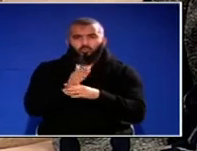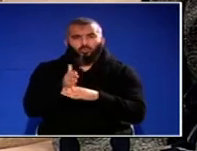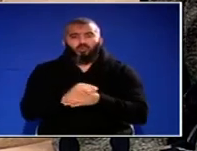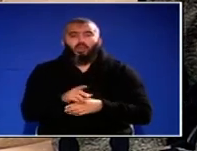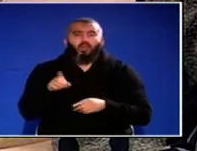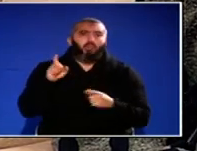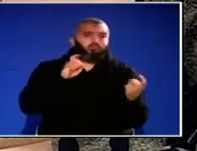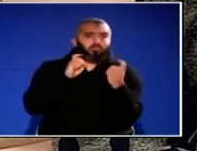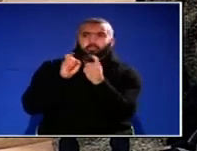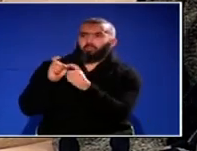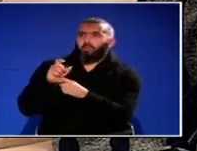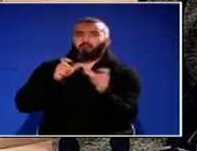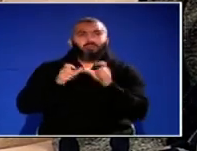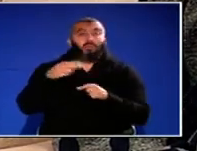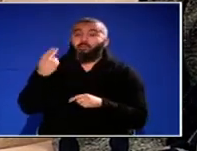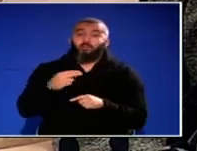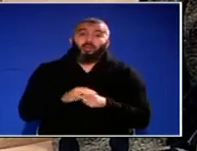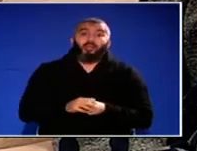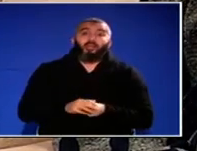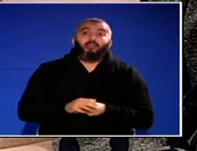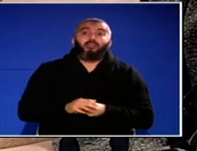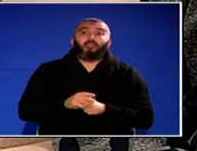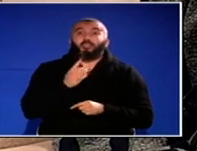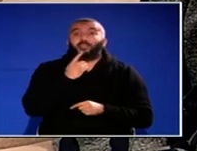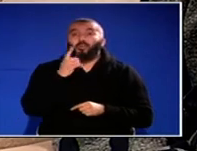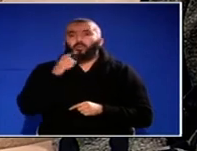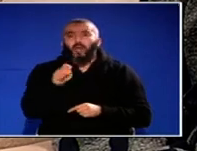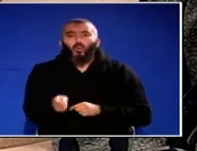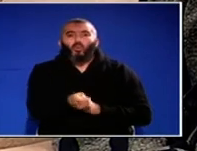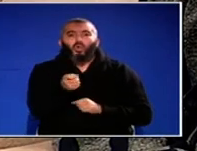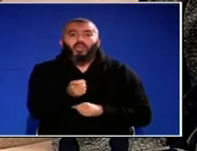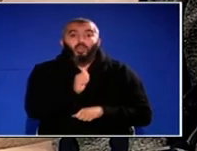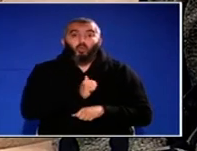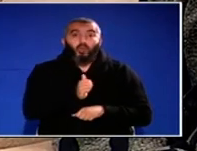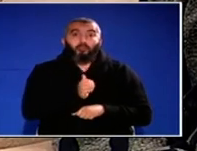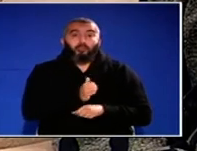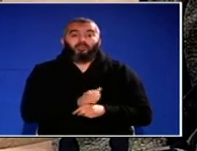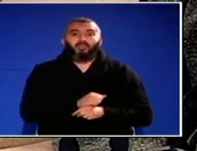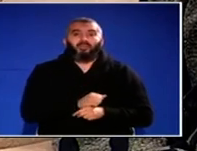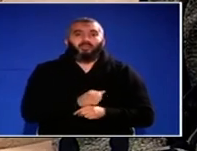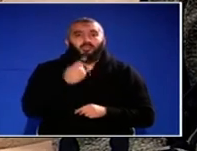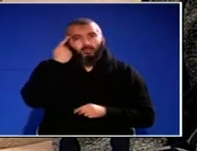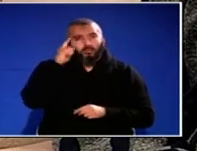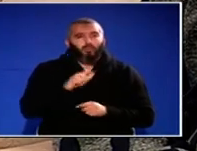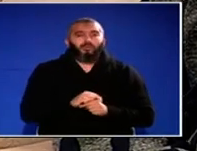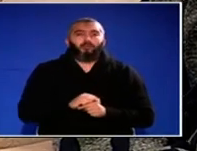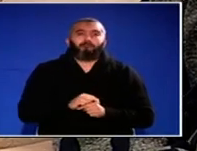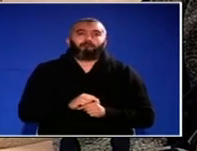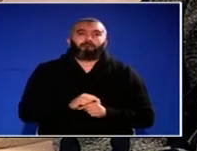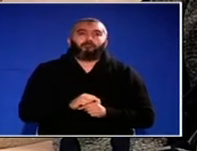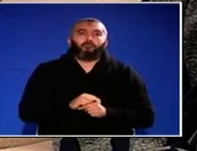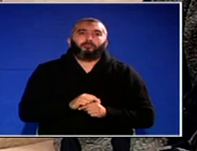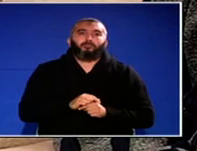إذن لكأنما يعود نفسه على نقول على أن يضيق على نفسه حتى